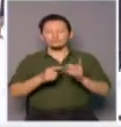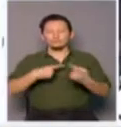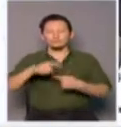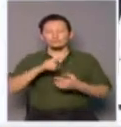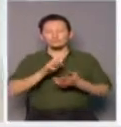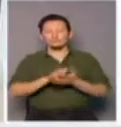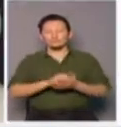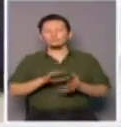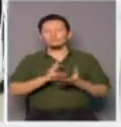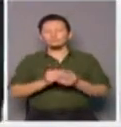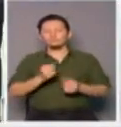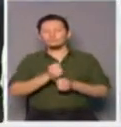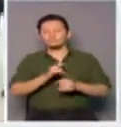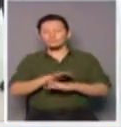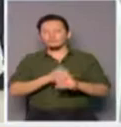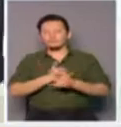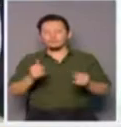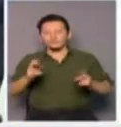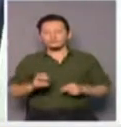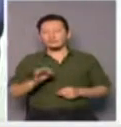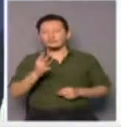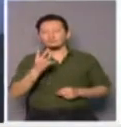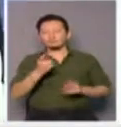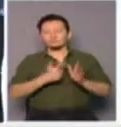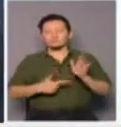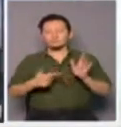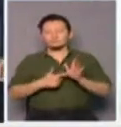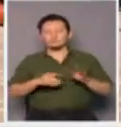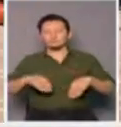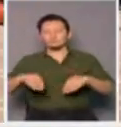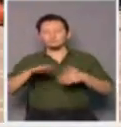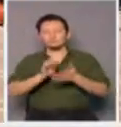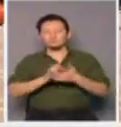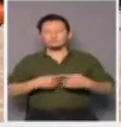предпринимателя оказывают услуги населению, а 477 развивают